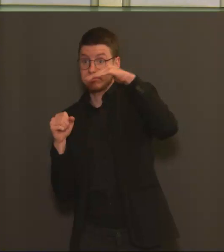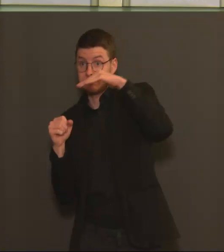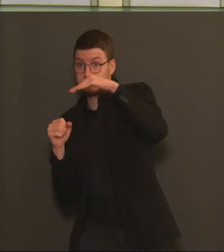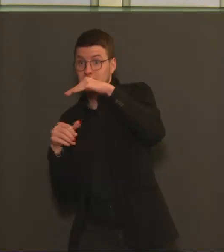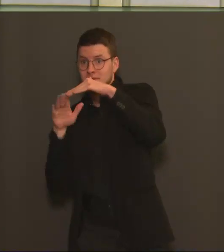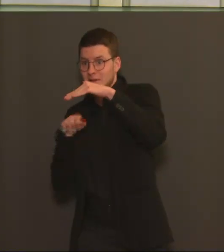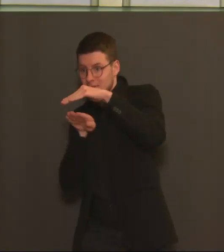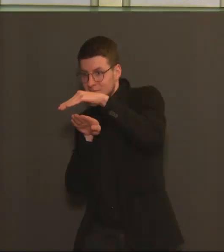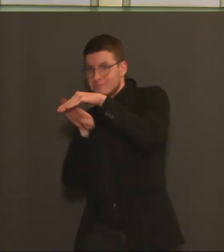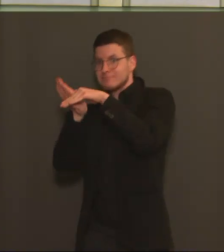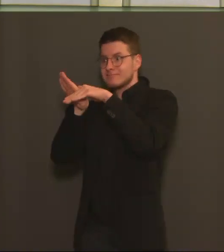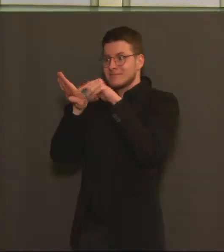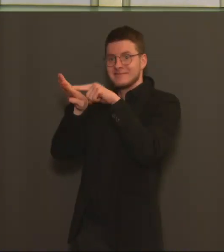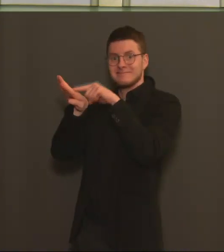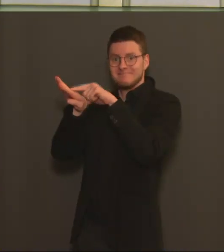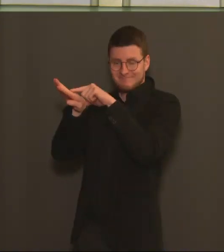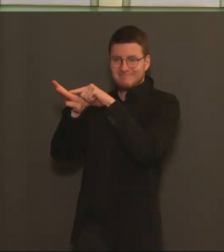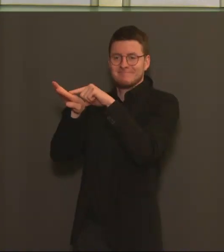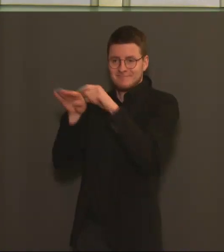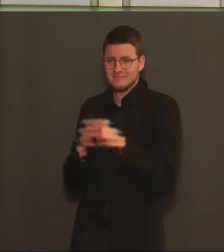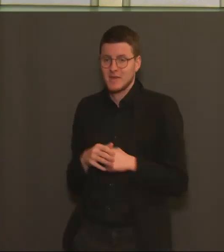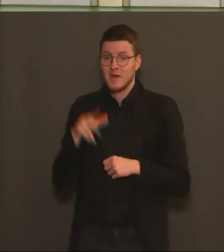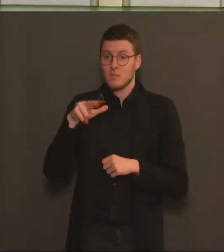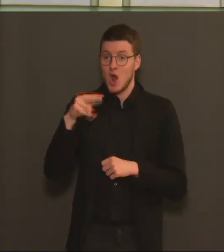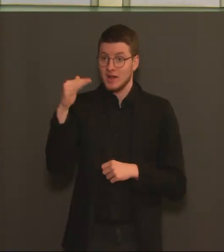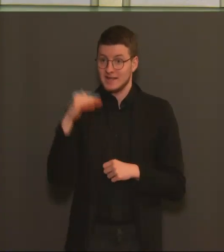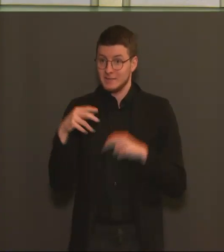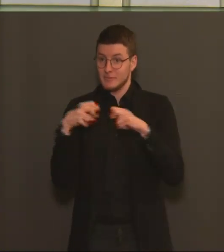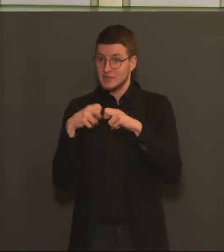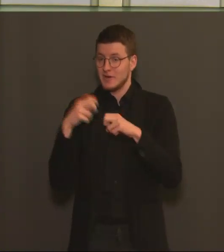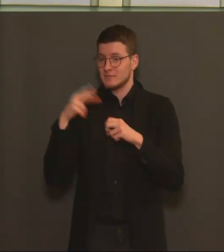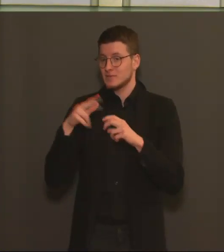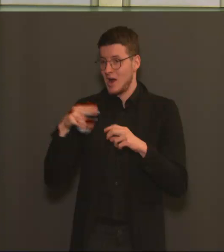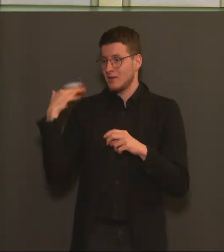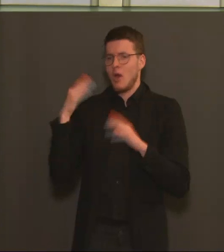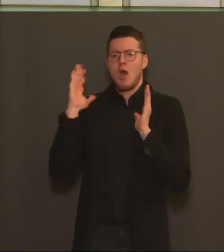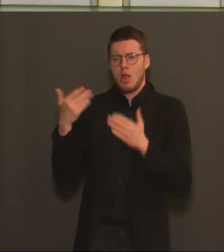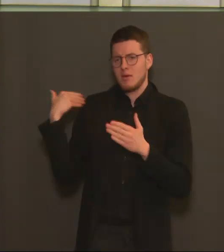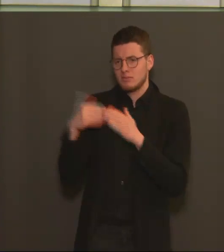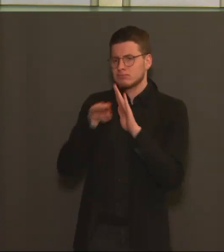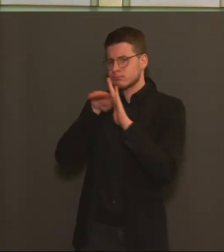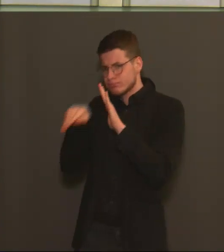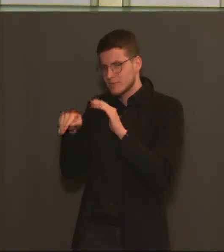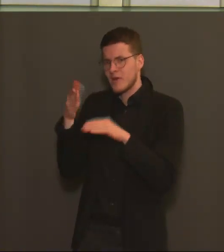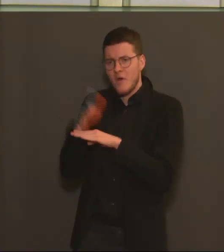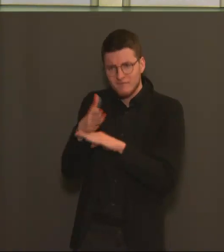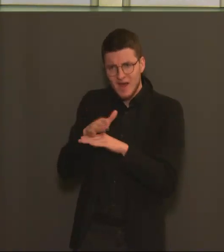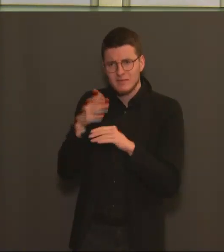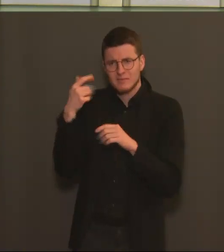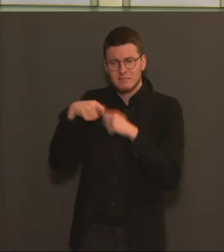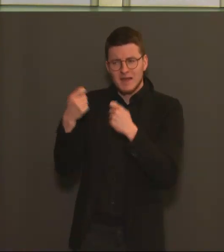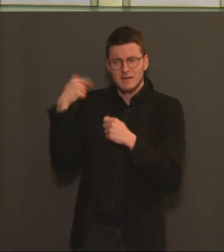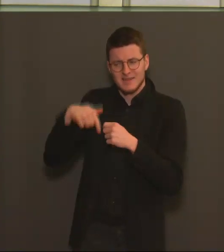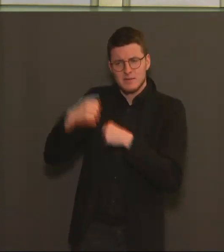In Wallonië en Brussel was er reeds langer een dalende tendens in de woonzorgcentra sinds begin dit jaar. Dus daar